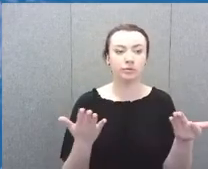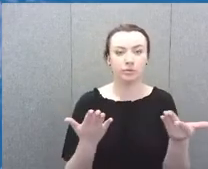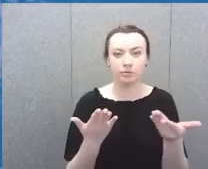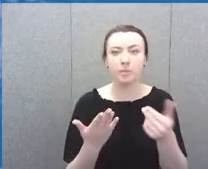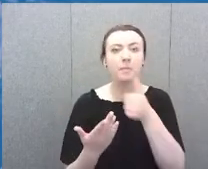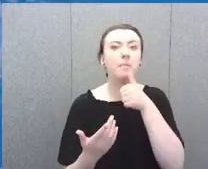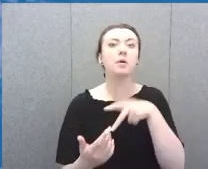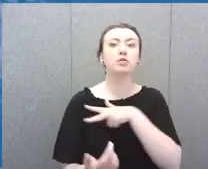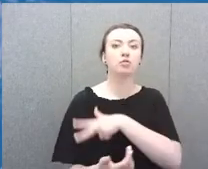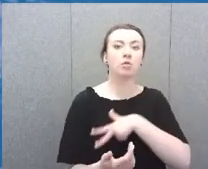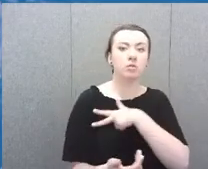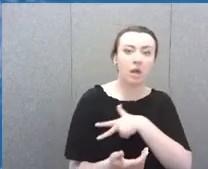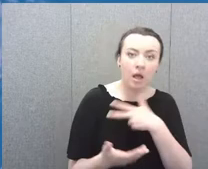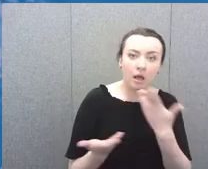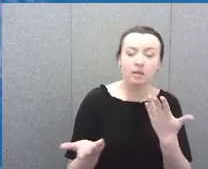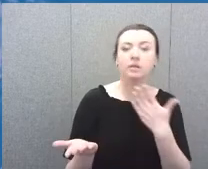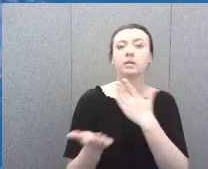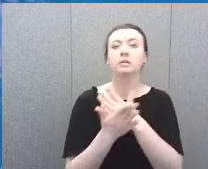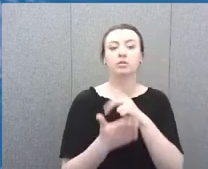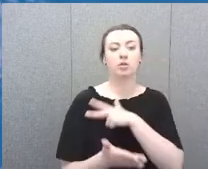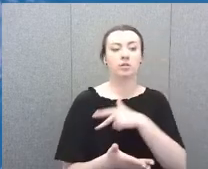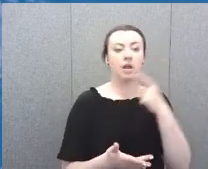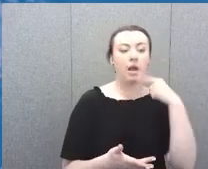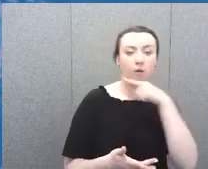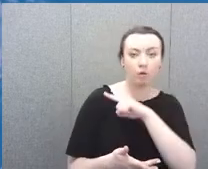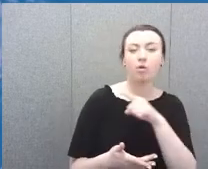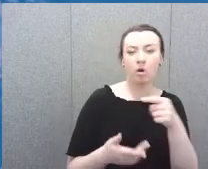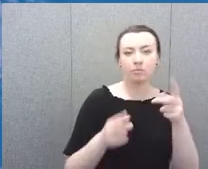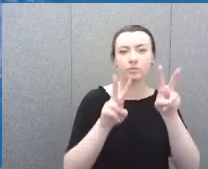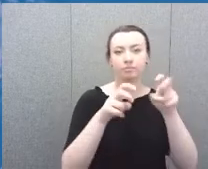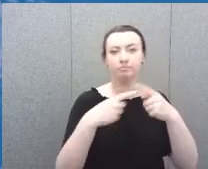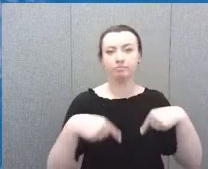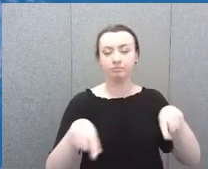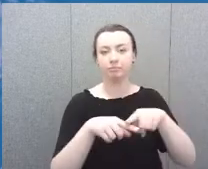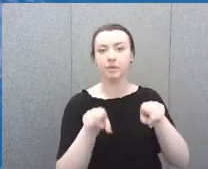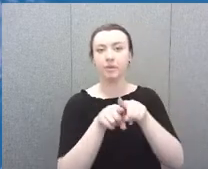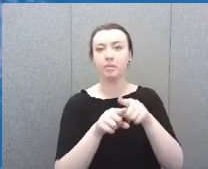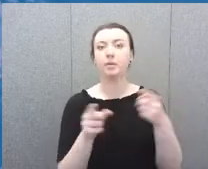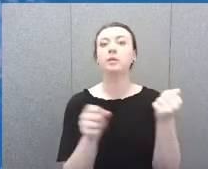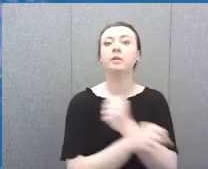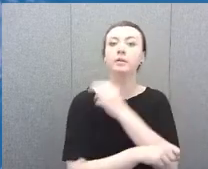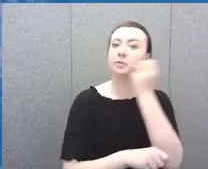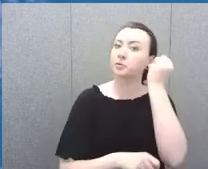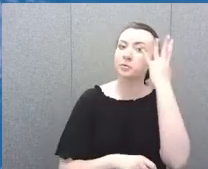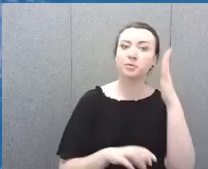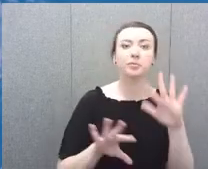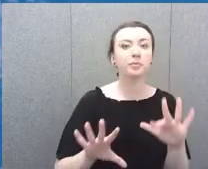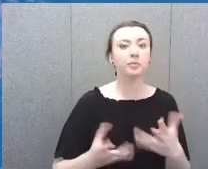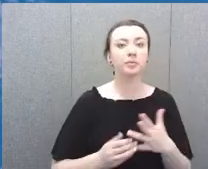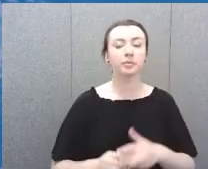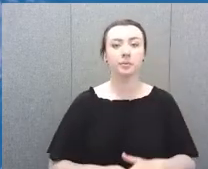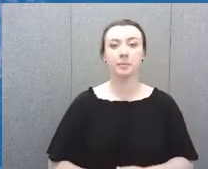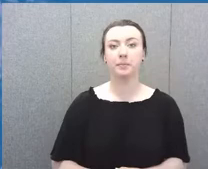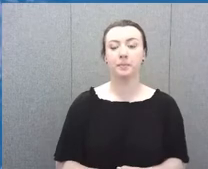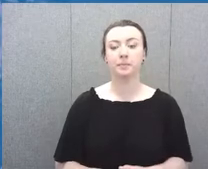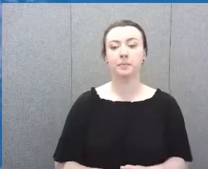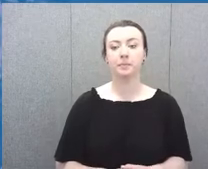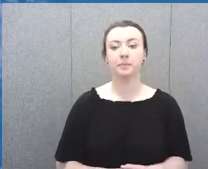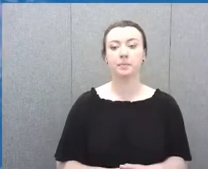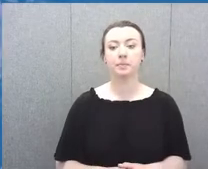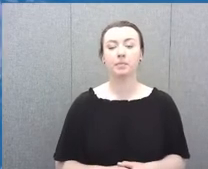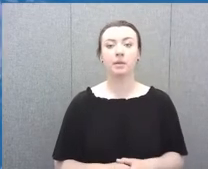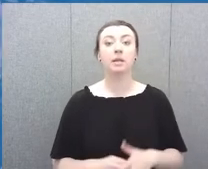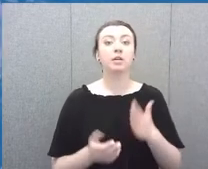что в современном мире граница между вот этим твердой и мягкой безопасностью